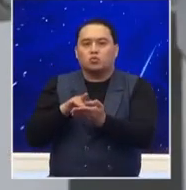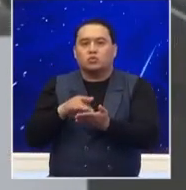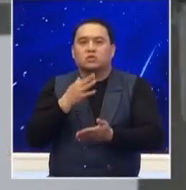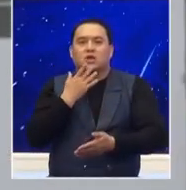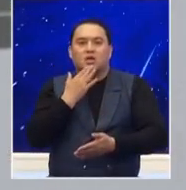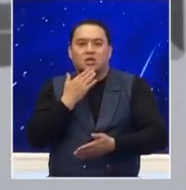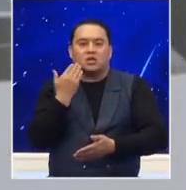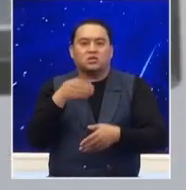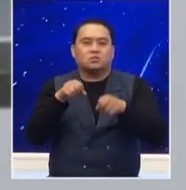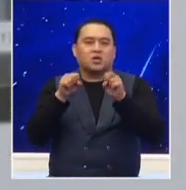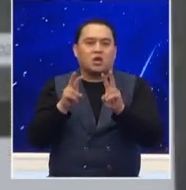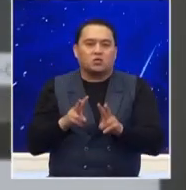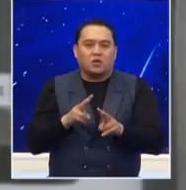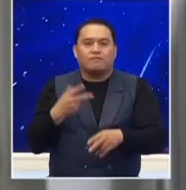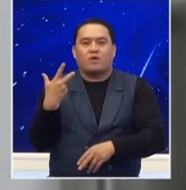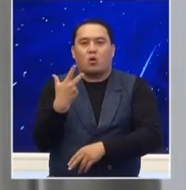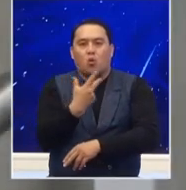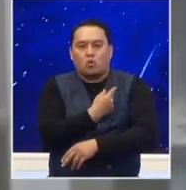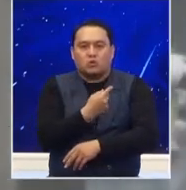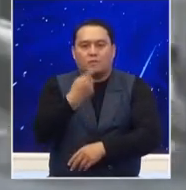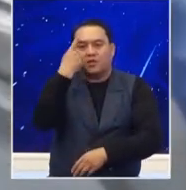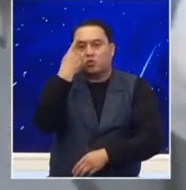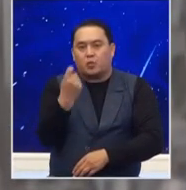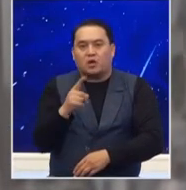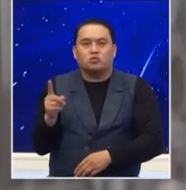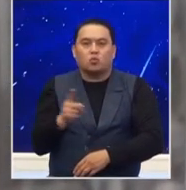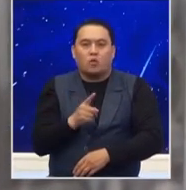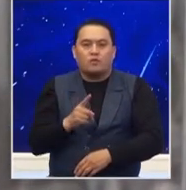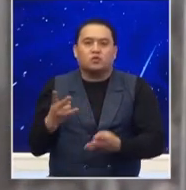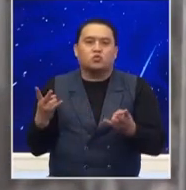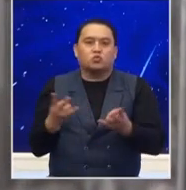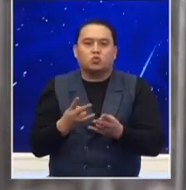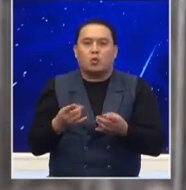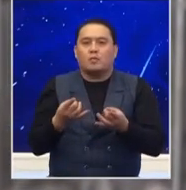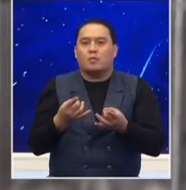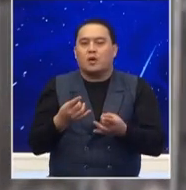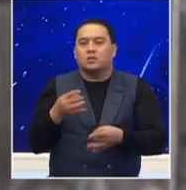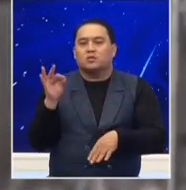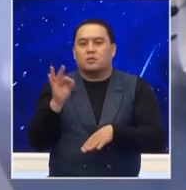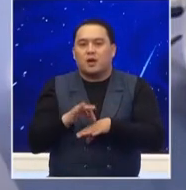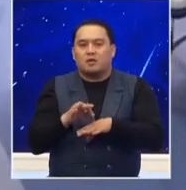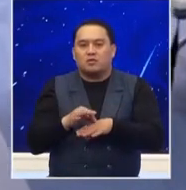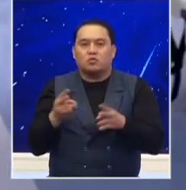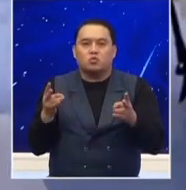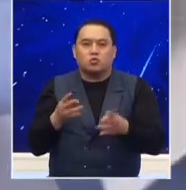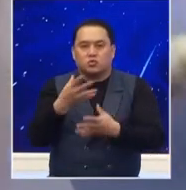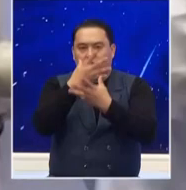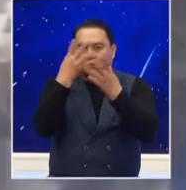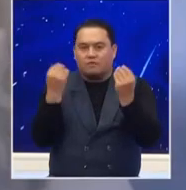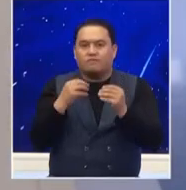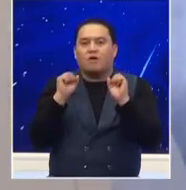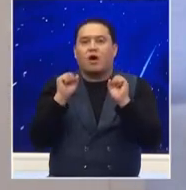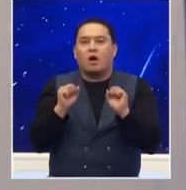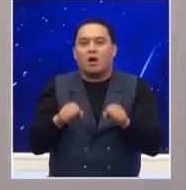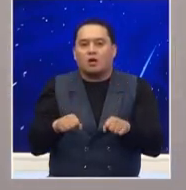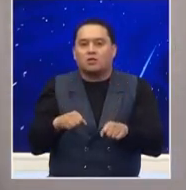границу. Но специалисты-вирусологи предупреждают, что вакцинация – это не панацея. Все же следует не забывать о